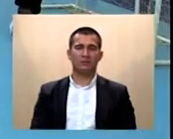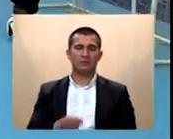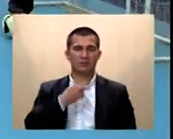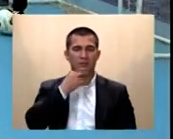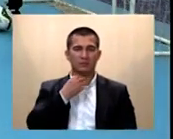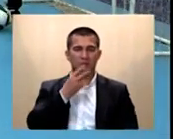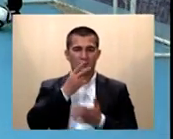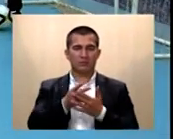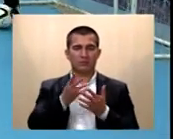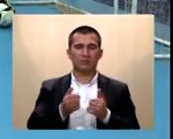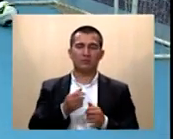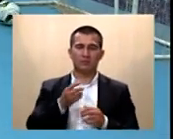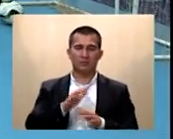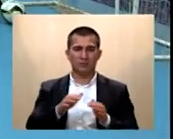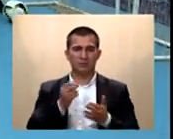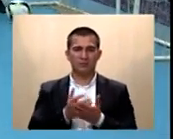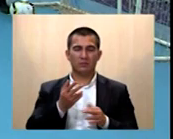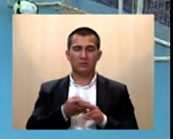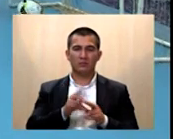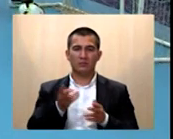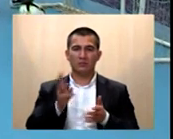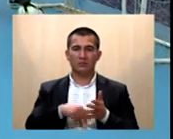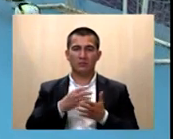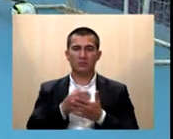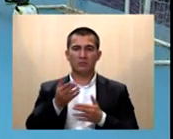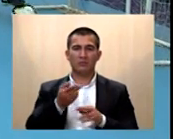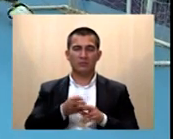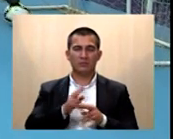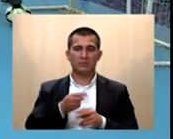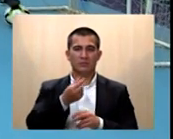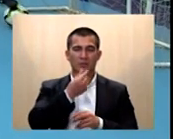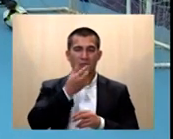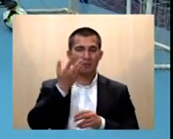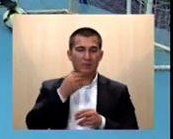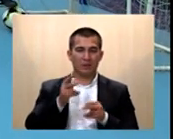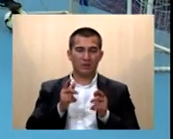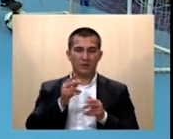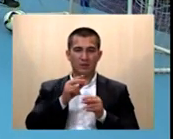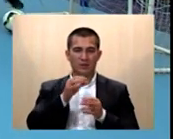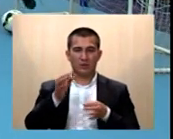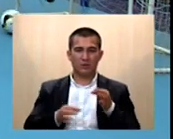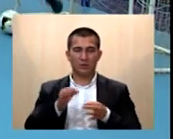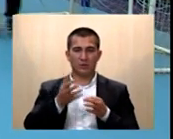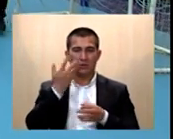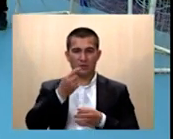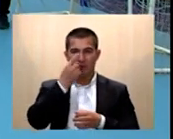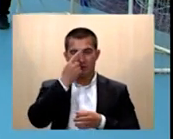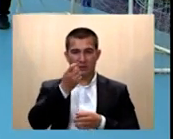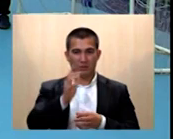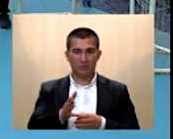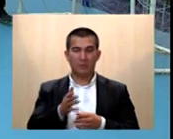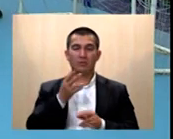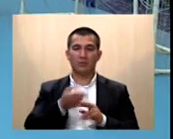e'tibor berasizlarki, o'quvchilar, jarima hakamning ustagisi tepilsa, hisobga olinmaydi.